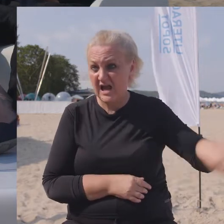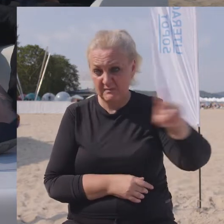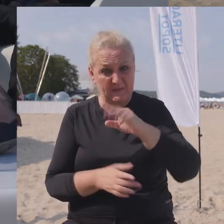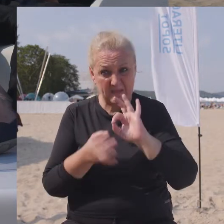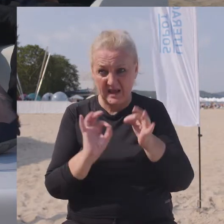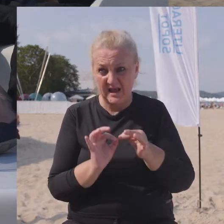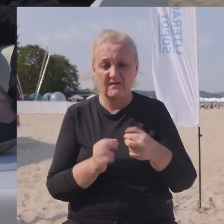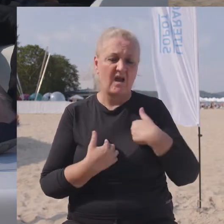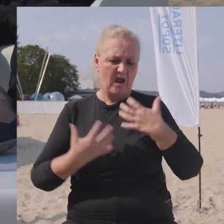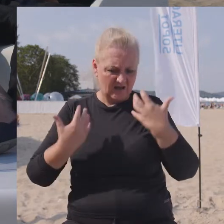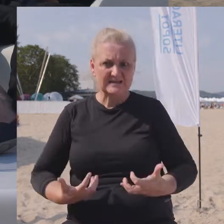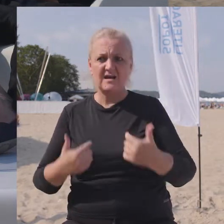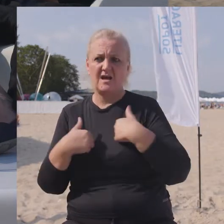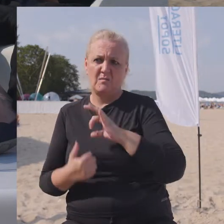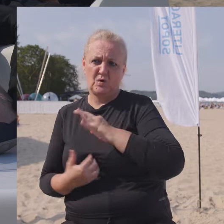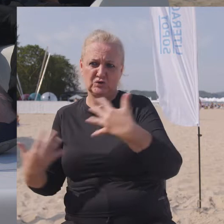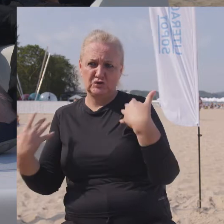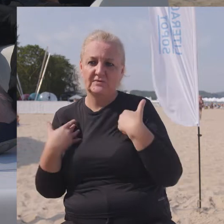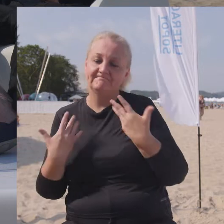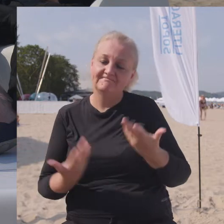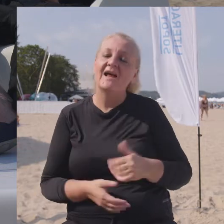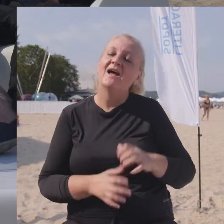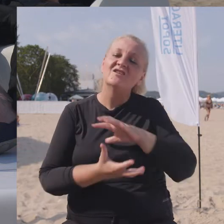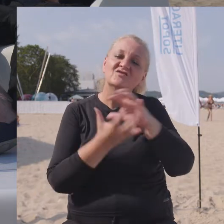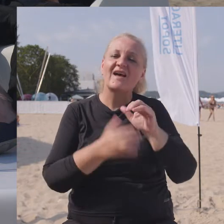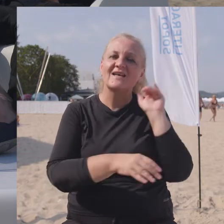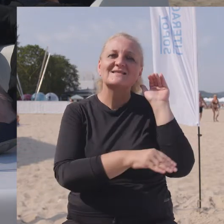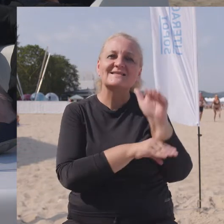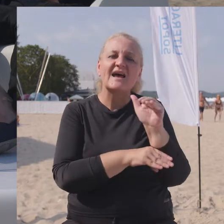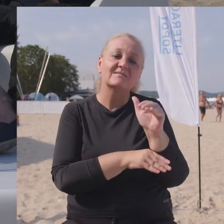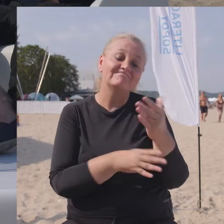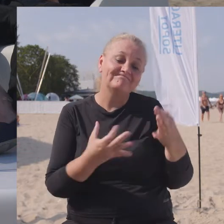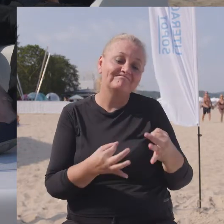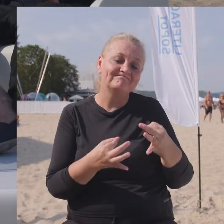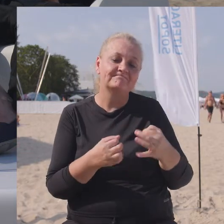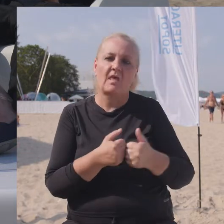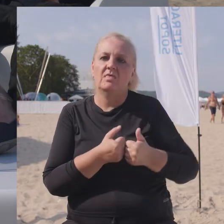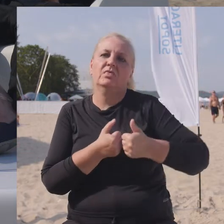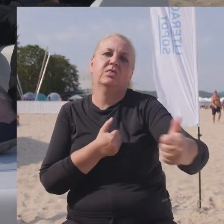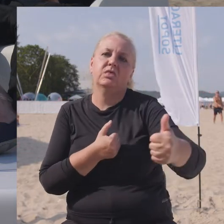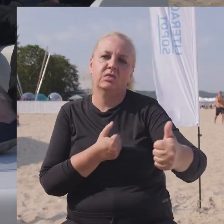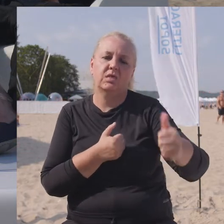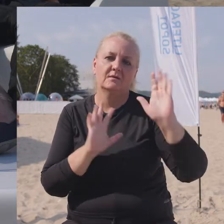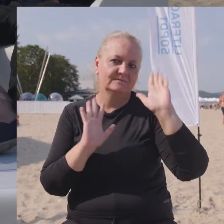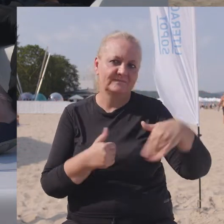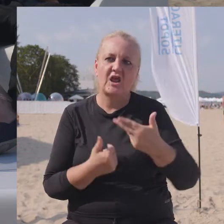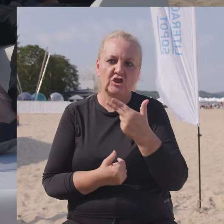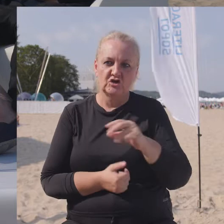być. No więc oczywiście świat zachodu jest przed nami o mniej więcej 77